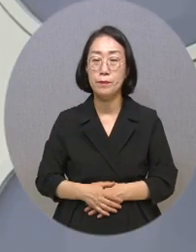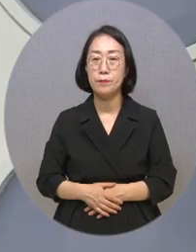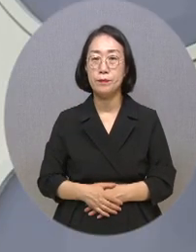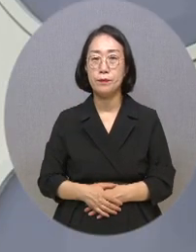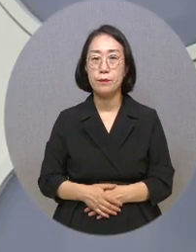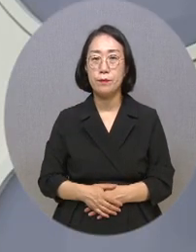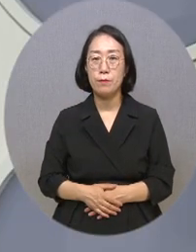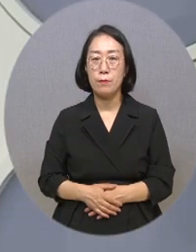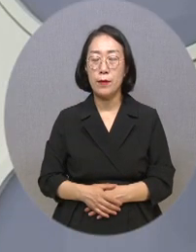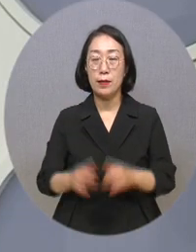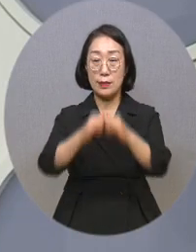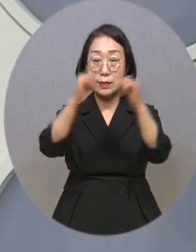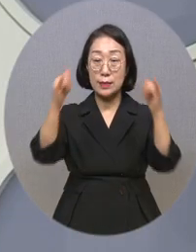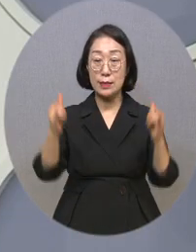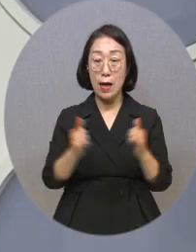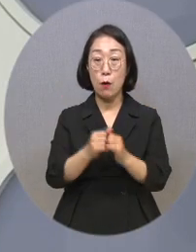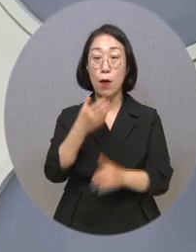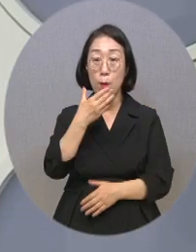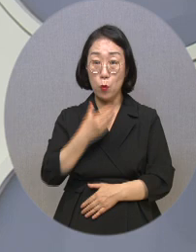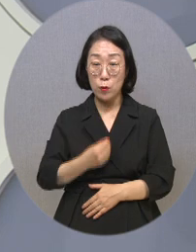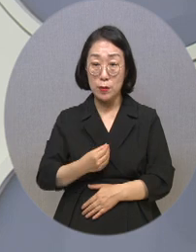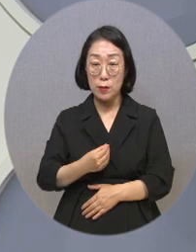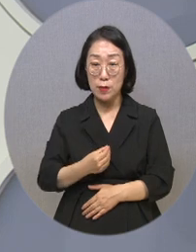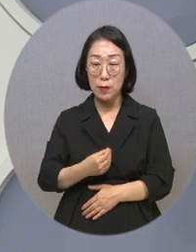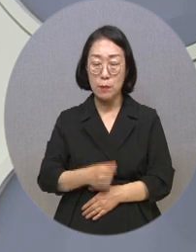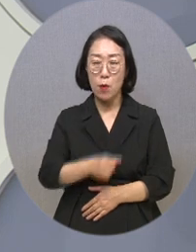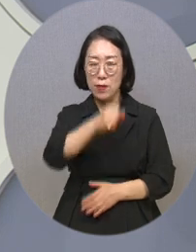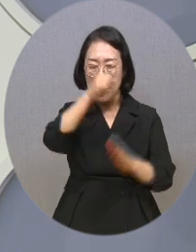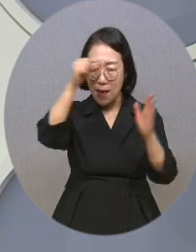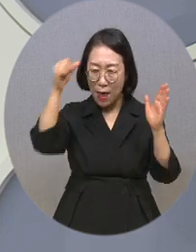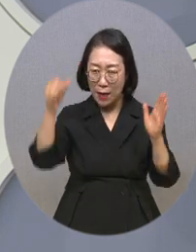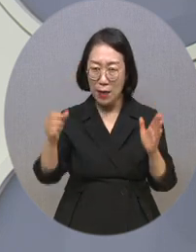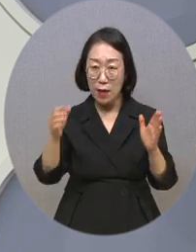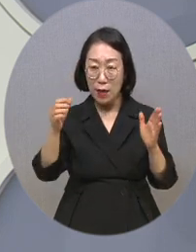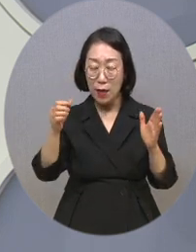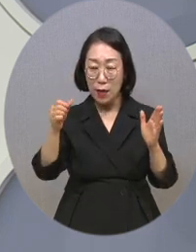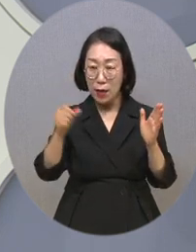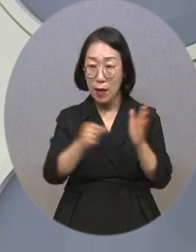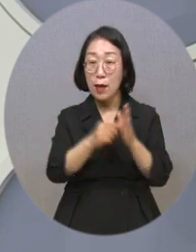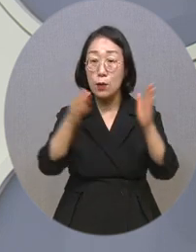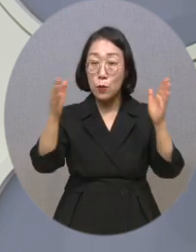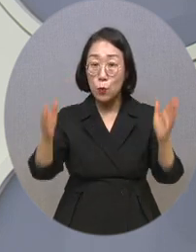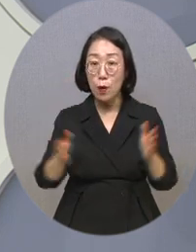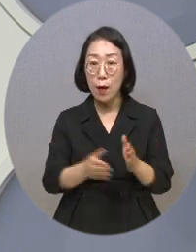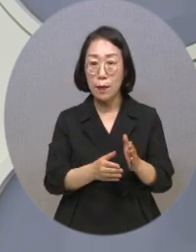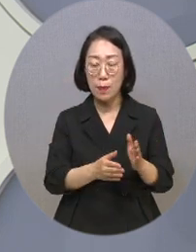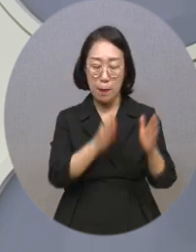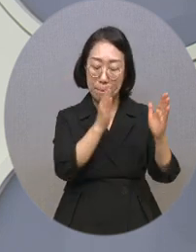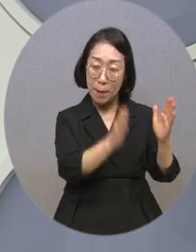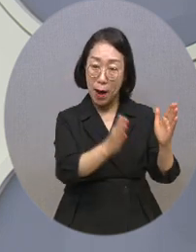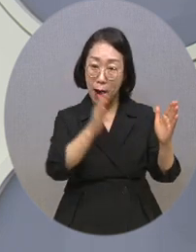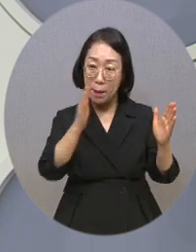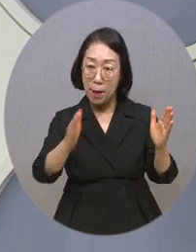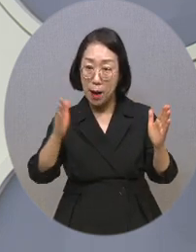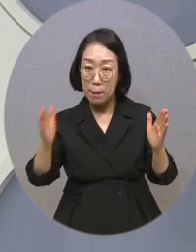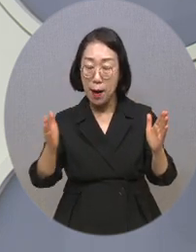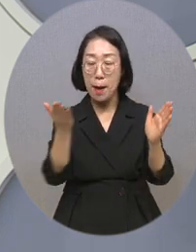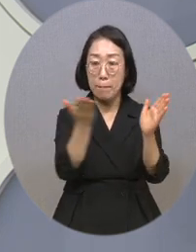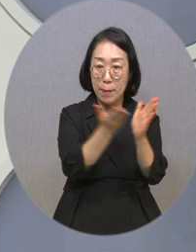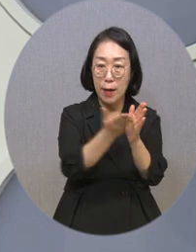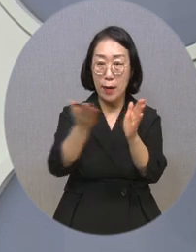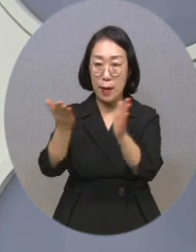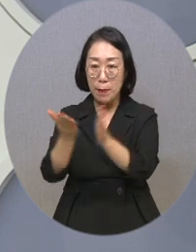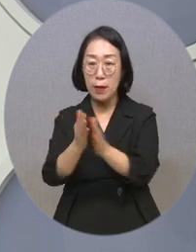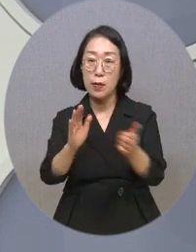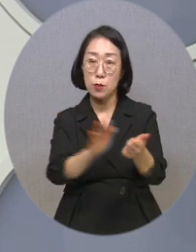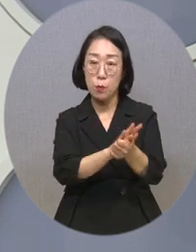근데 이제 사회복지는 요새 뭐 생애 주기별로 맞춤형 서비스를 한다고 다 주장들을 합니다. 그러니까